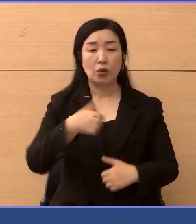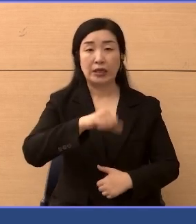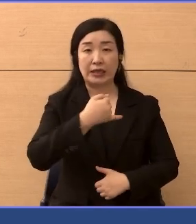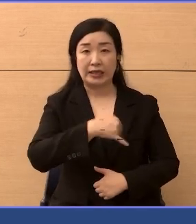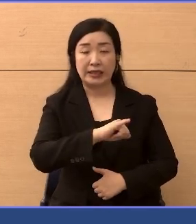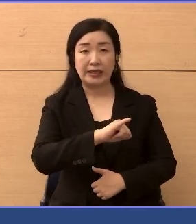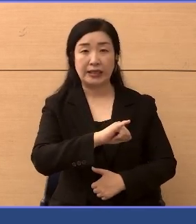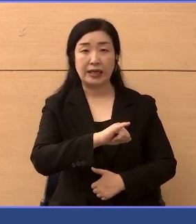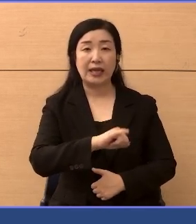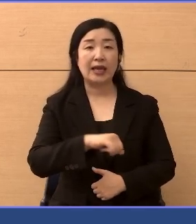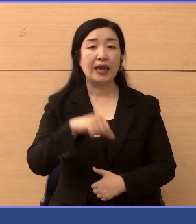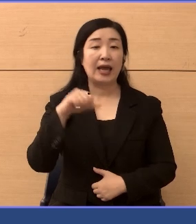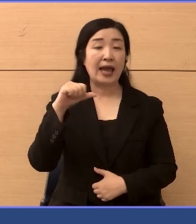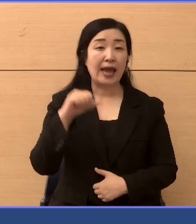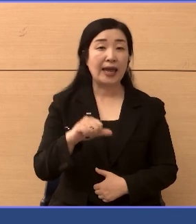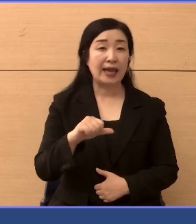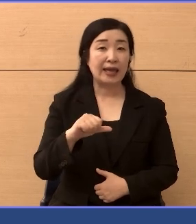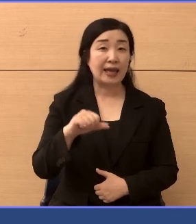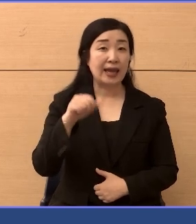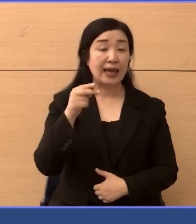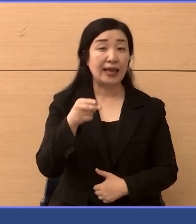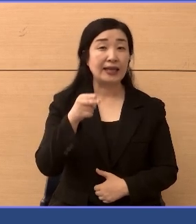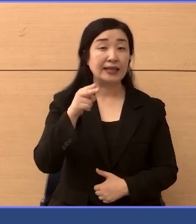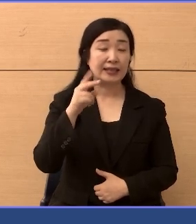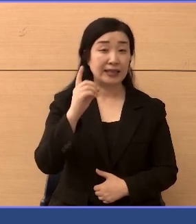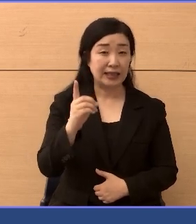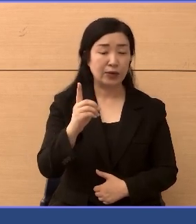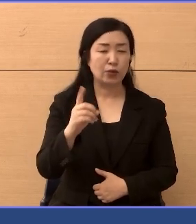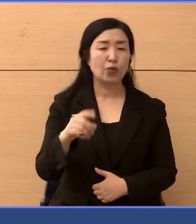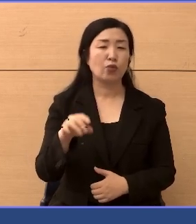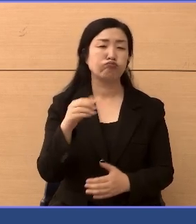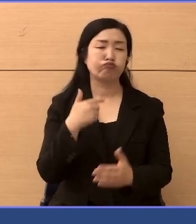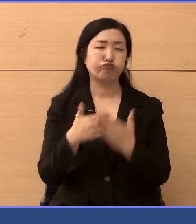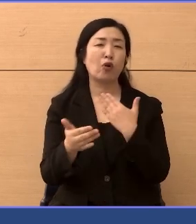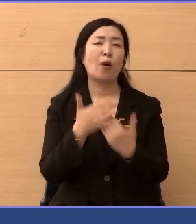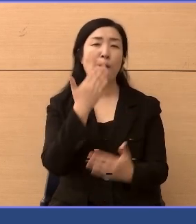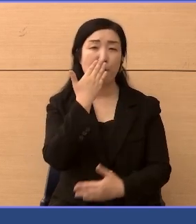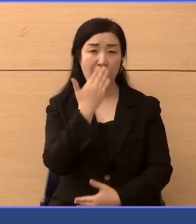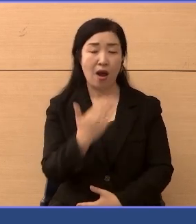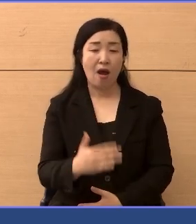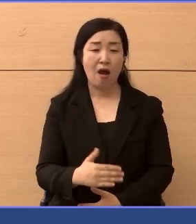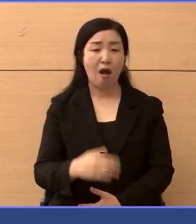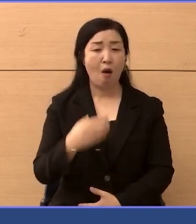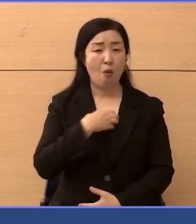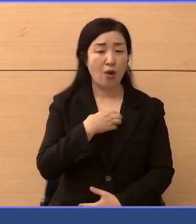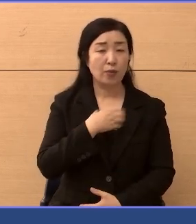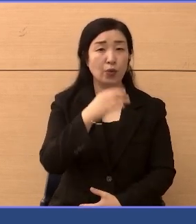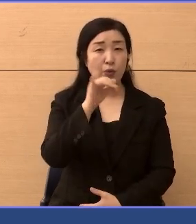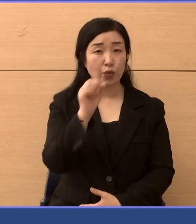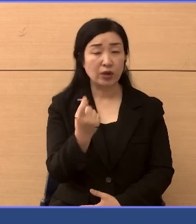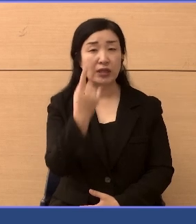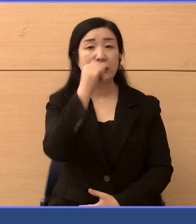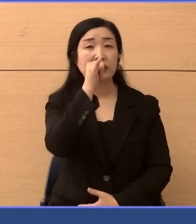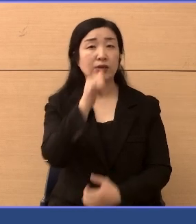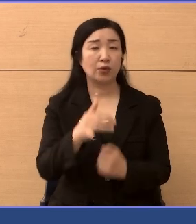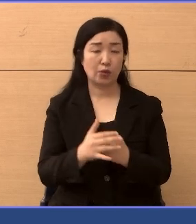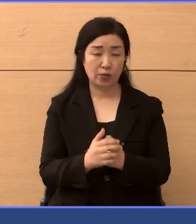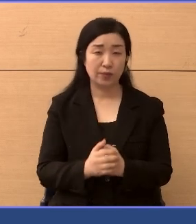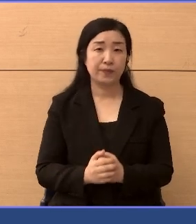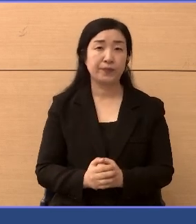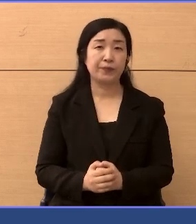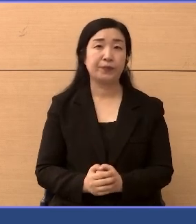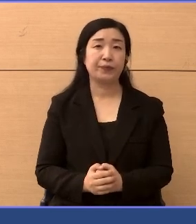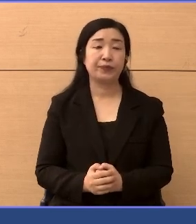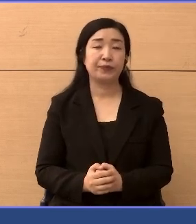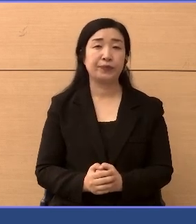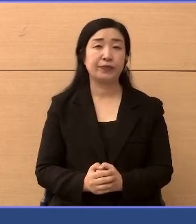경우에는 be ADHD를 overactive, 겪을 수 있고요. inattentive, 과잉 unaware 행동이라든가 of danger. 부주의 그리고 또 위험 There may be 무림지와 very 같은 simple 것을 가질 수도 but